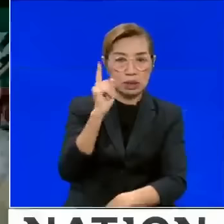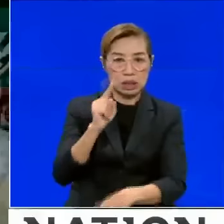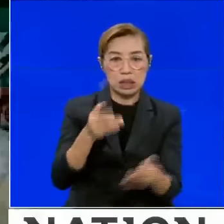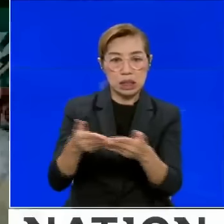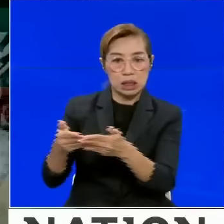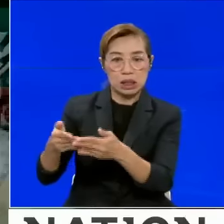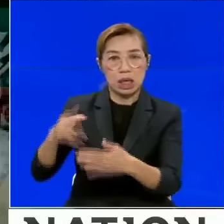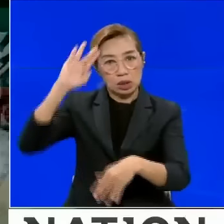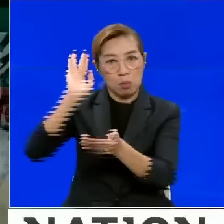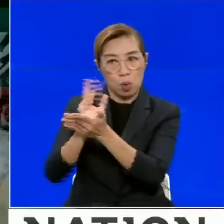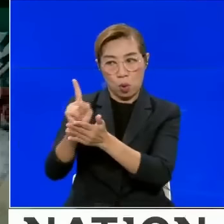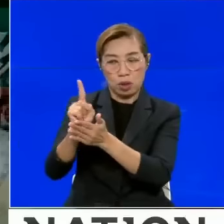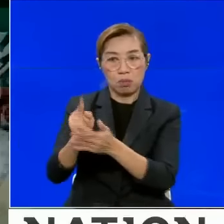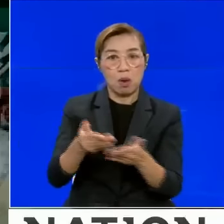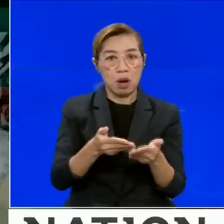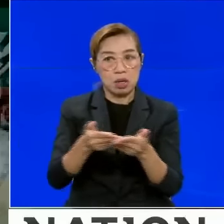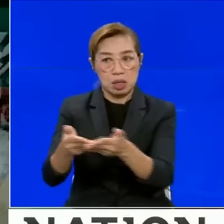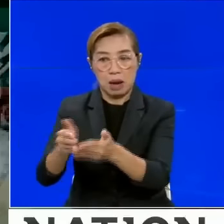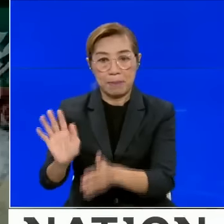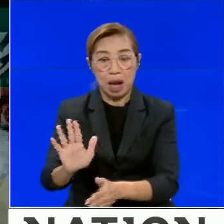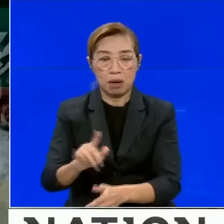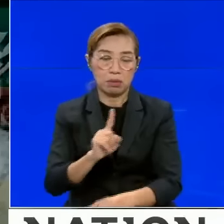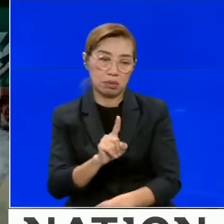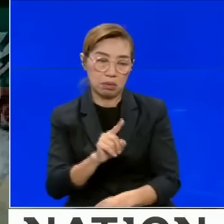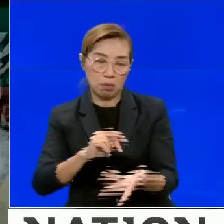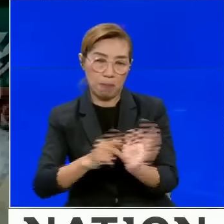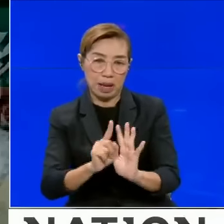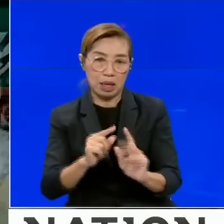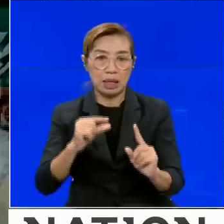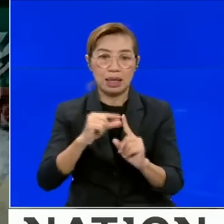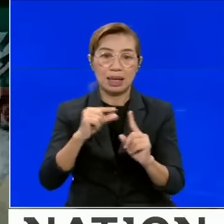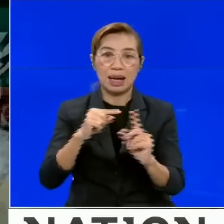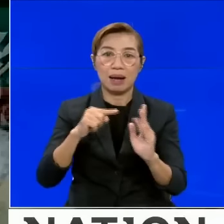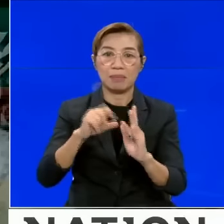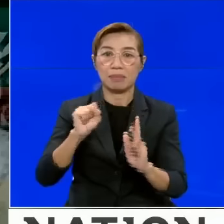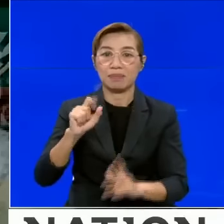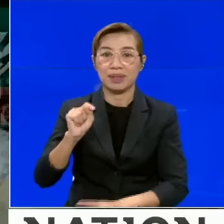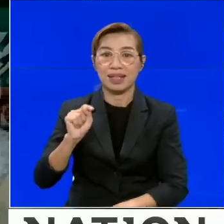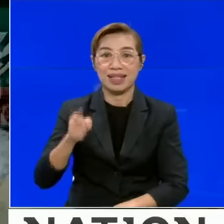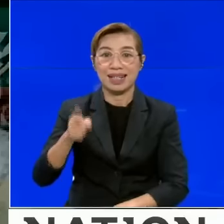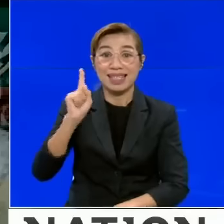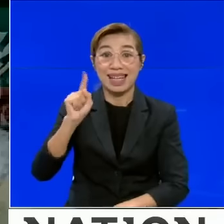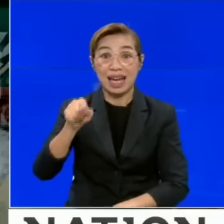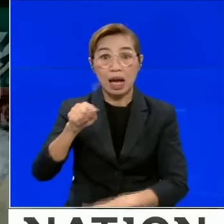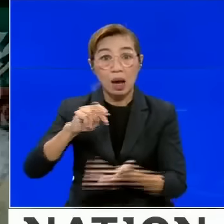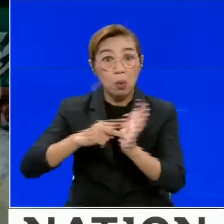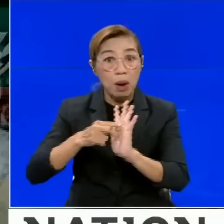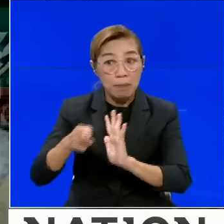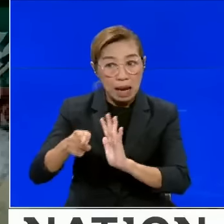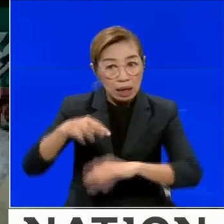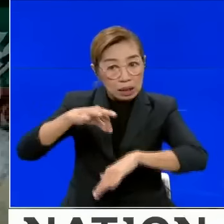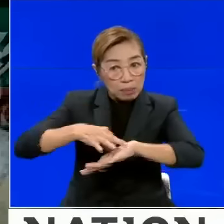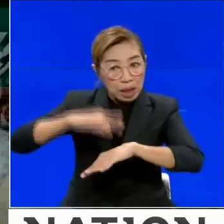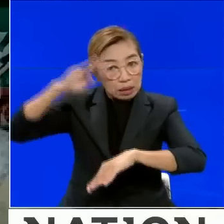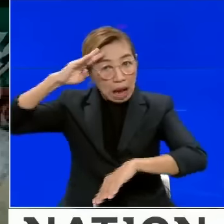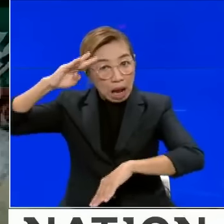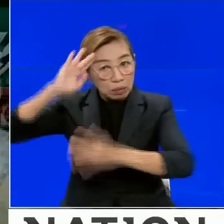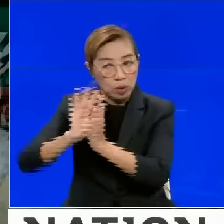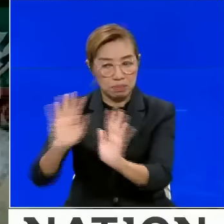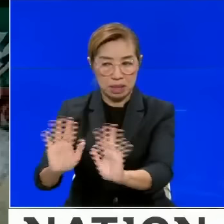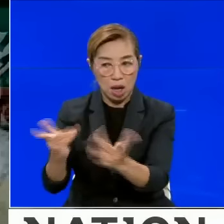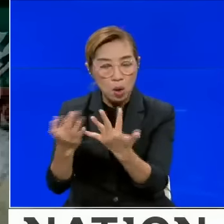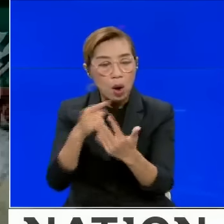บิ๊กต่อบอกต้องตรวจสอบก่อนคือคำนี้คนทั่วไปอาจจะเรียกคนธรรมดาที่ไม่ใช่ตำแหน่งเสนาธิการจริงๆก็ได ้ มันก็ต้องร